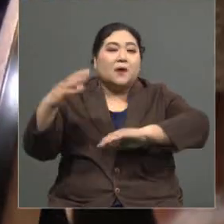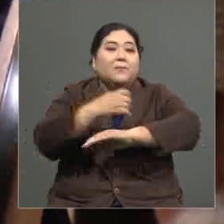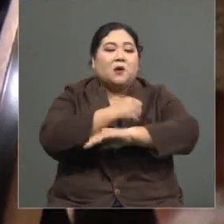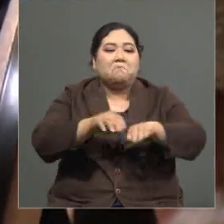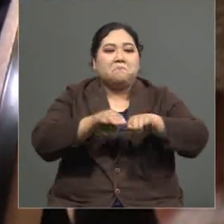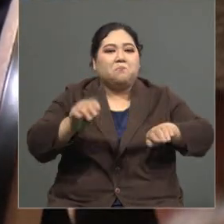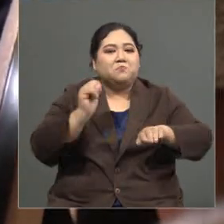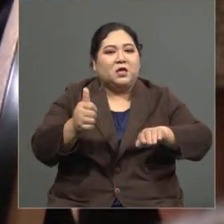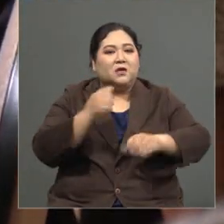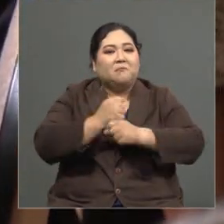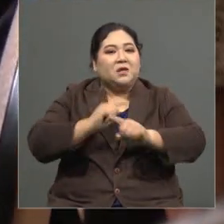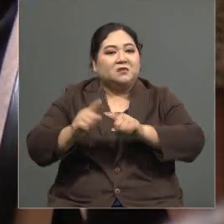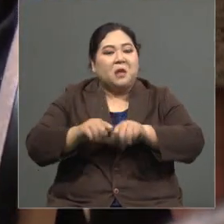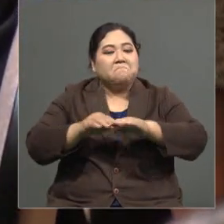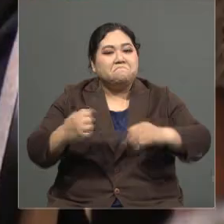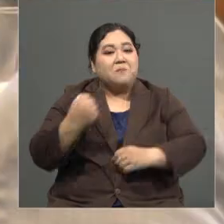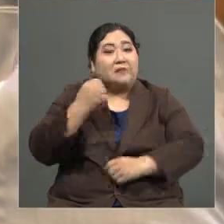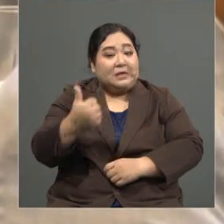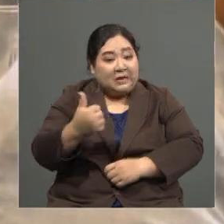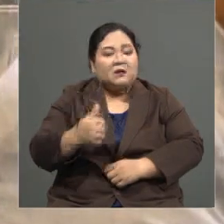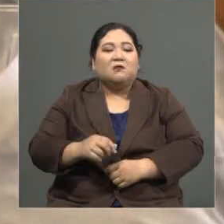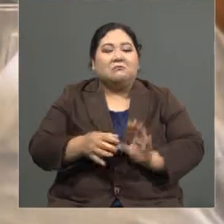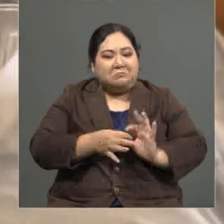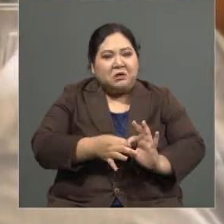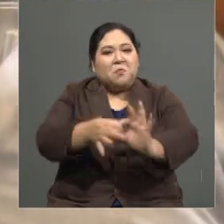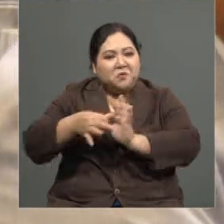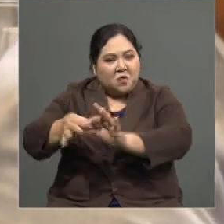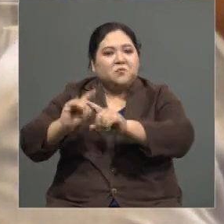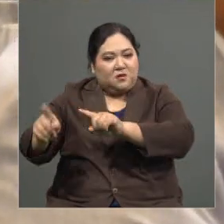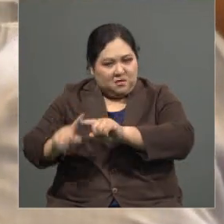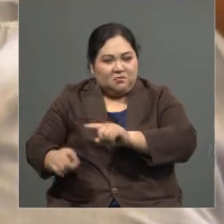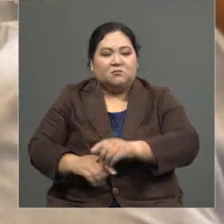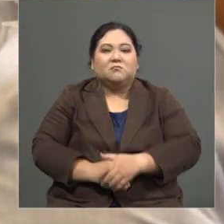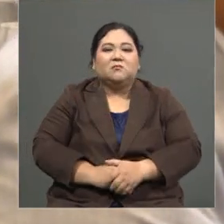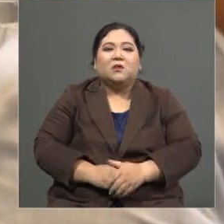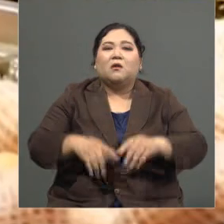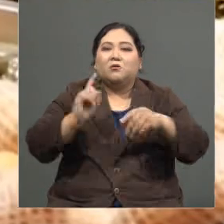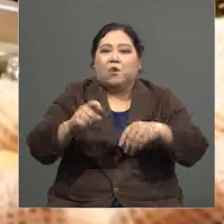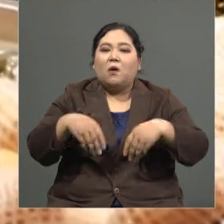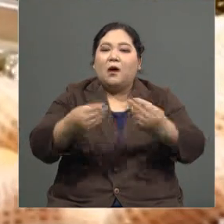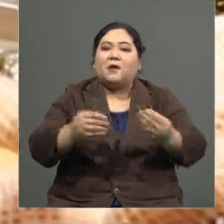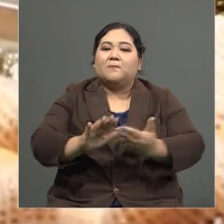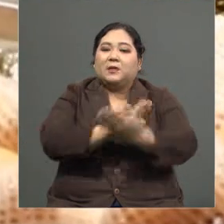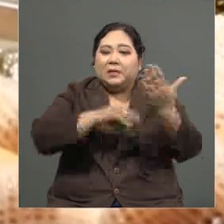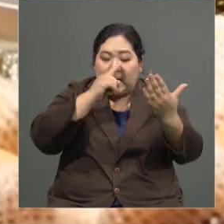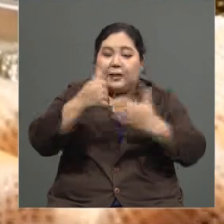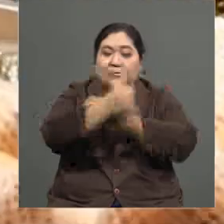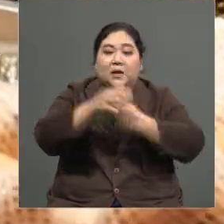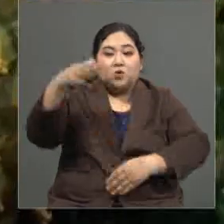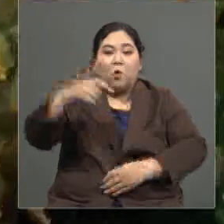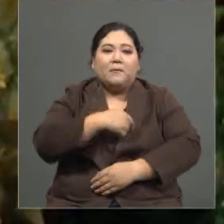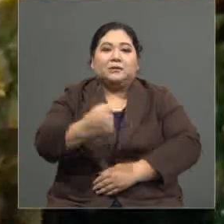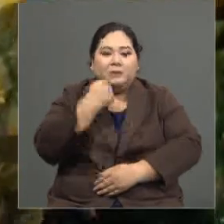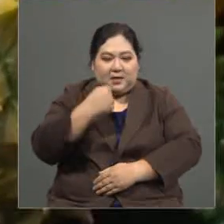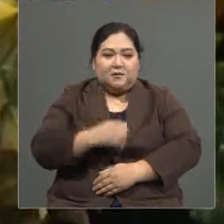ขึ้นดังนั้นต้องเร่งสร้างความมั่นใจทั้งในและนอกประเทศครับนายกรัฐมนตรียังบอกด้วยว่าหลายประเทศมองว่า